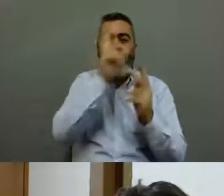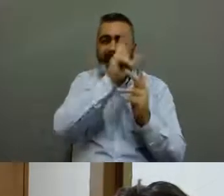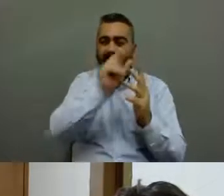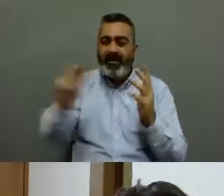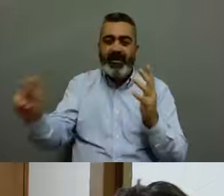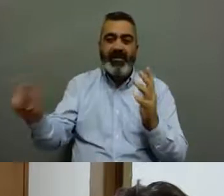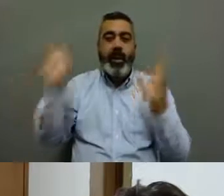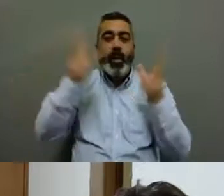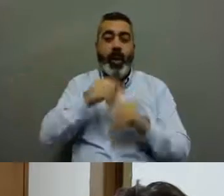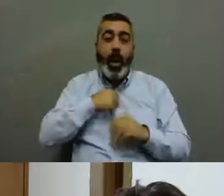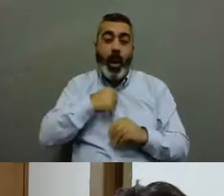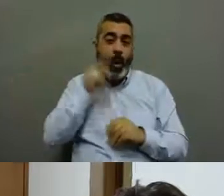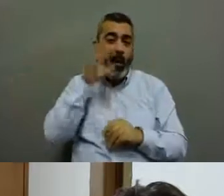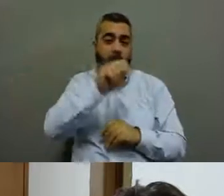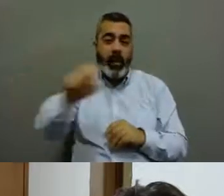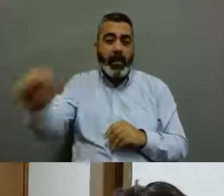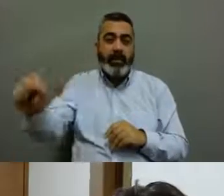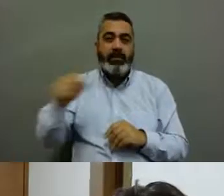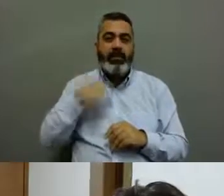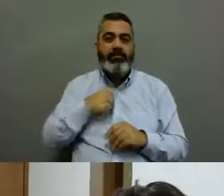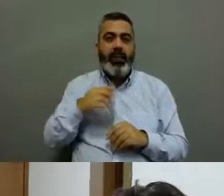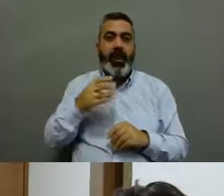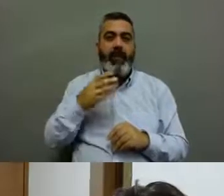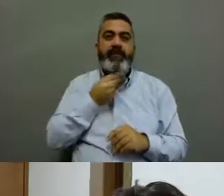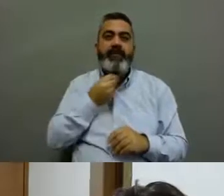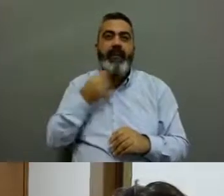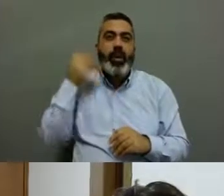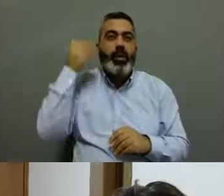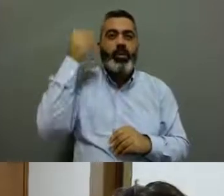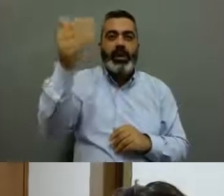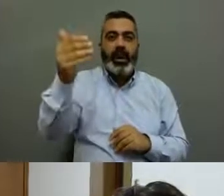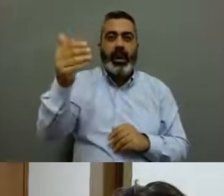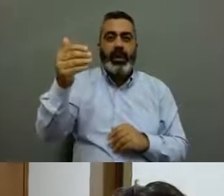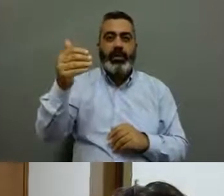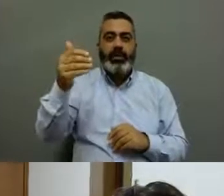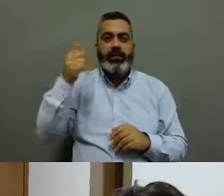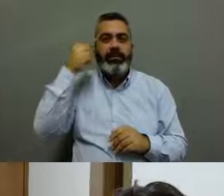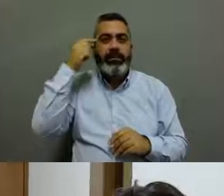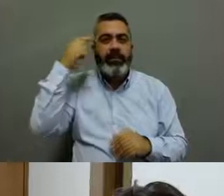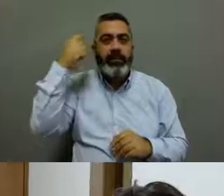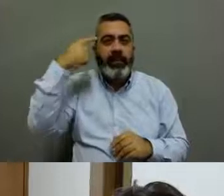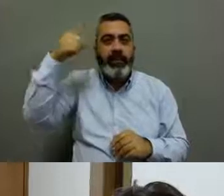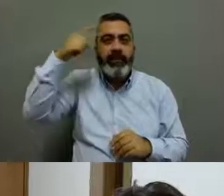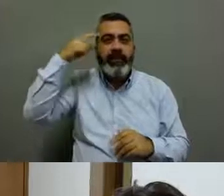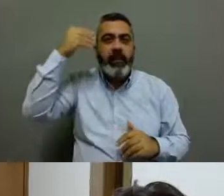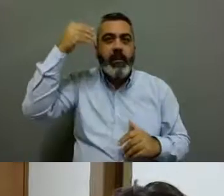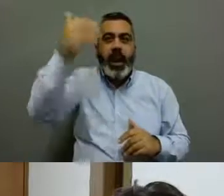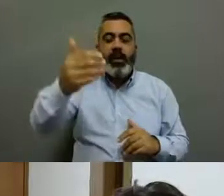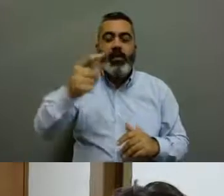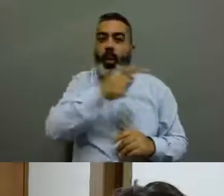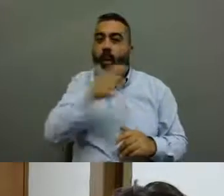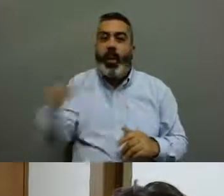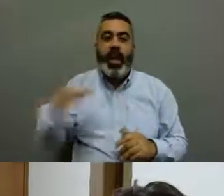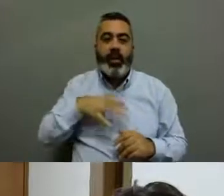στο δικό μου μυαλό ήταν η φιλοδοξία που ενέπνεε όλα τα άτομα σε όλες τις ταινίες